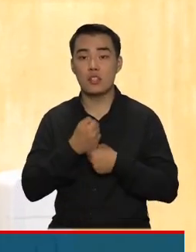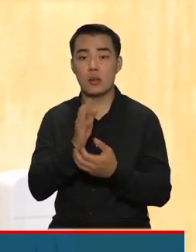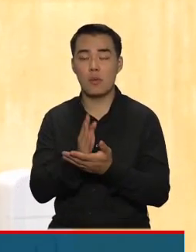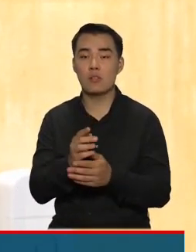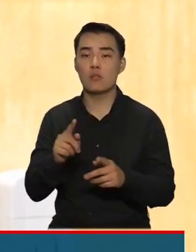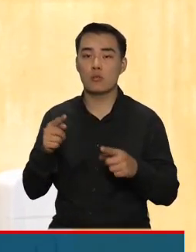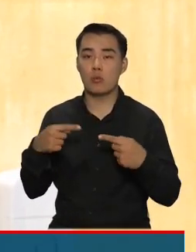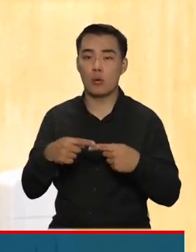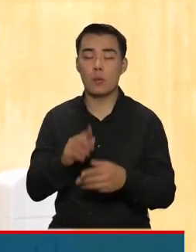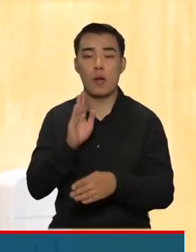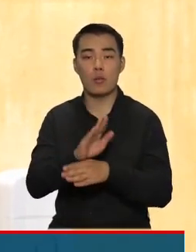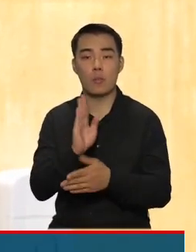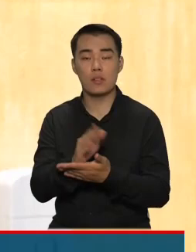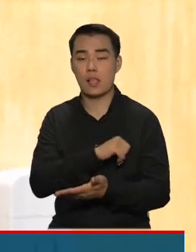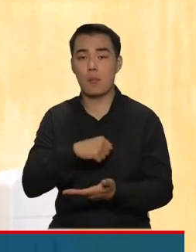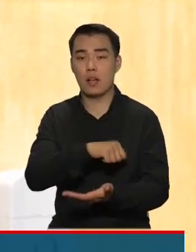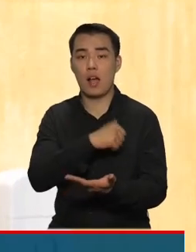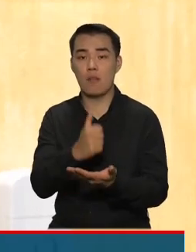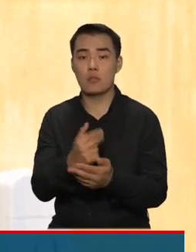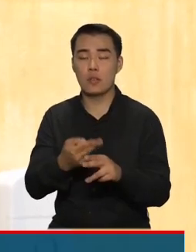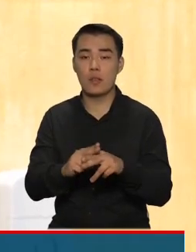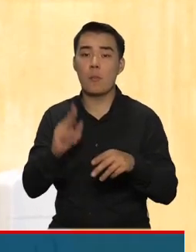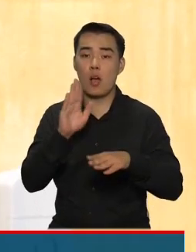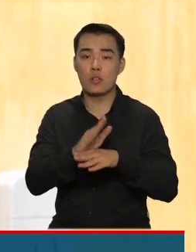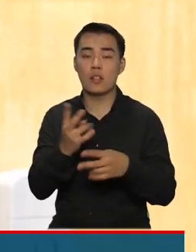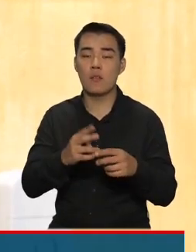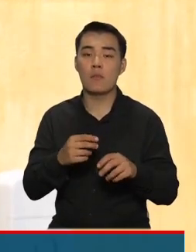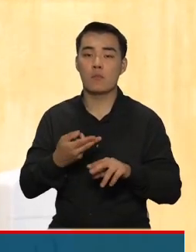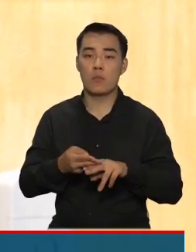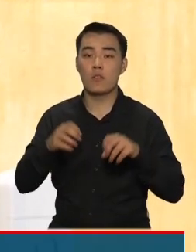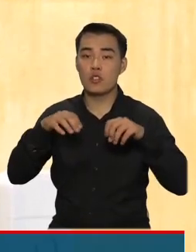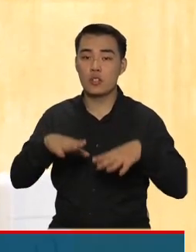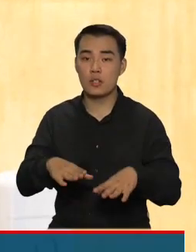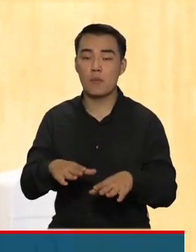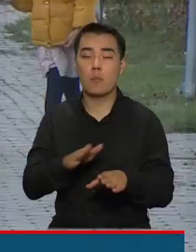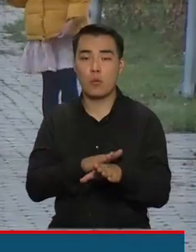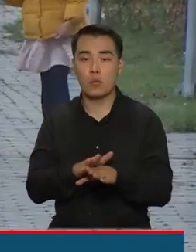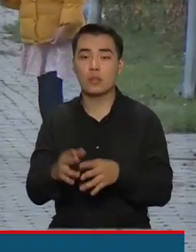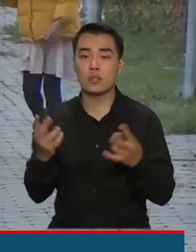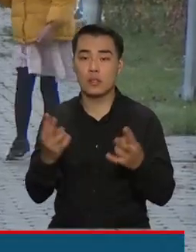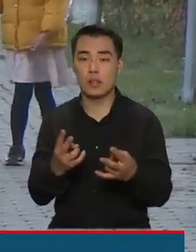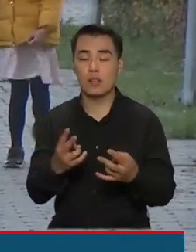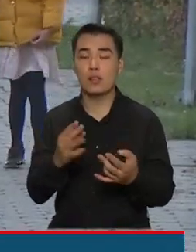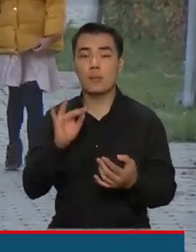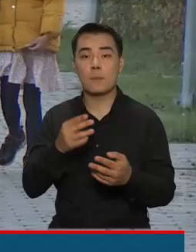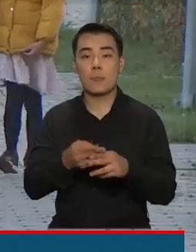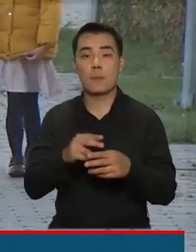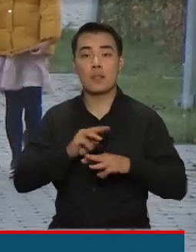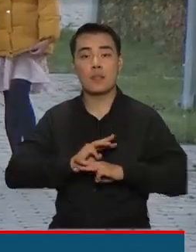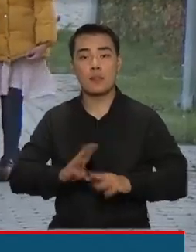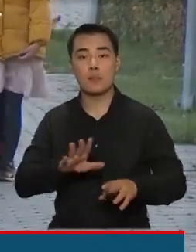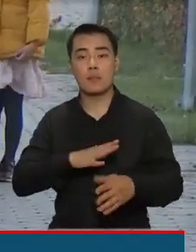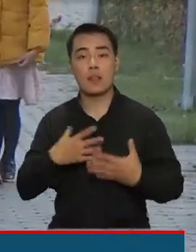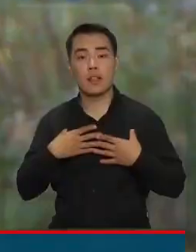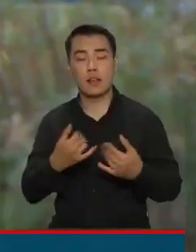соответствующие поручения. Сейчас самое главное, чтобы эти поручения выполнялись своевременно и качественно. В Минздраве, к слову, уже нашли способ,